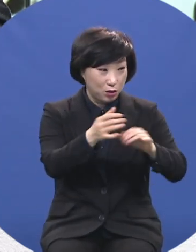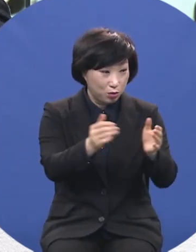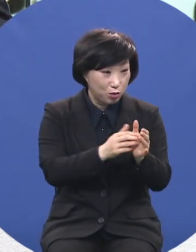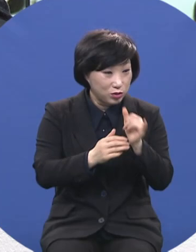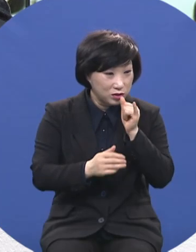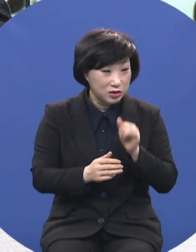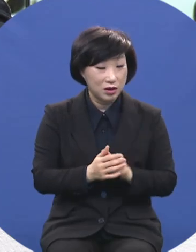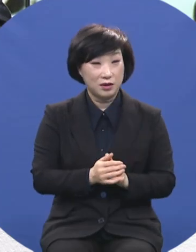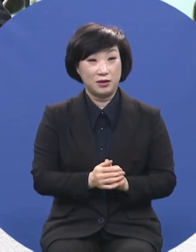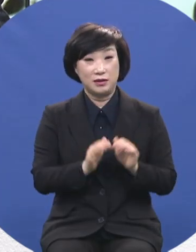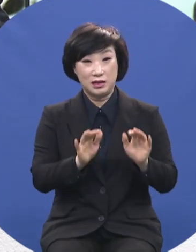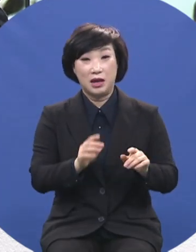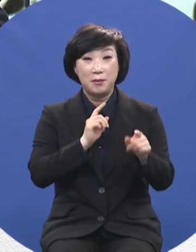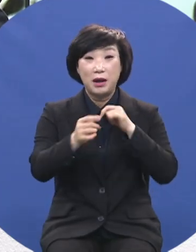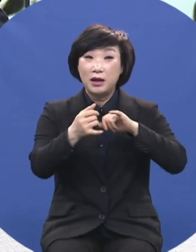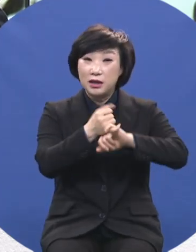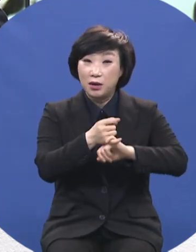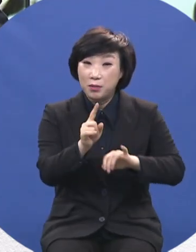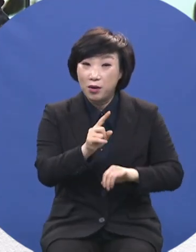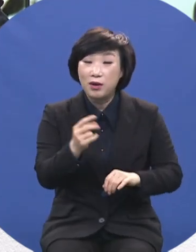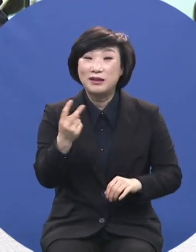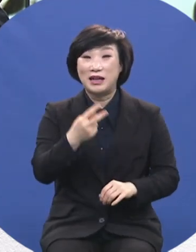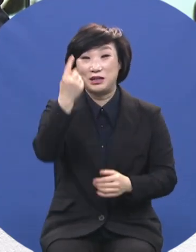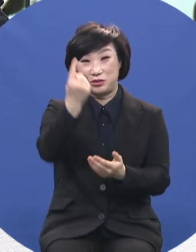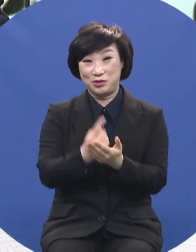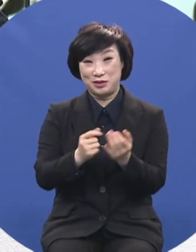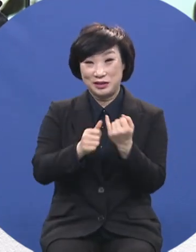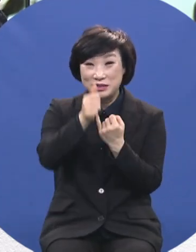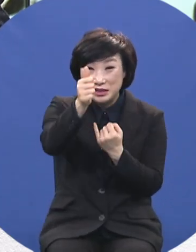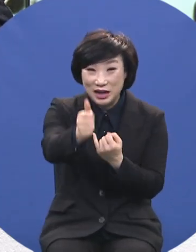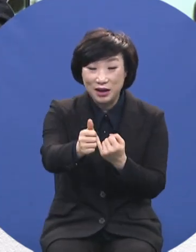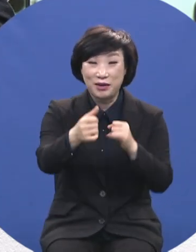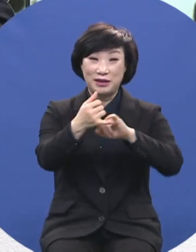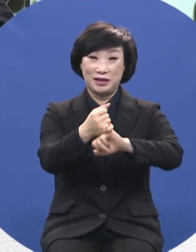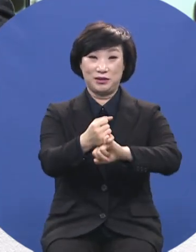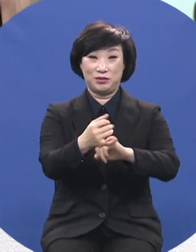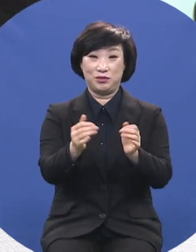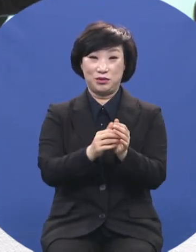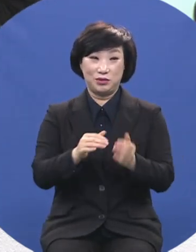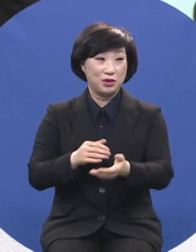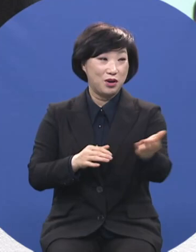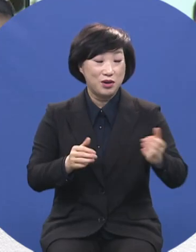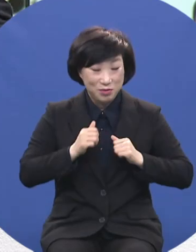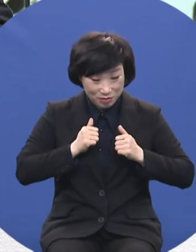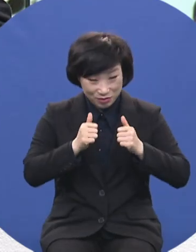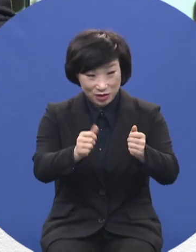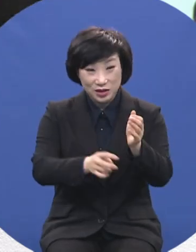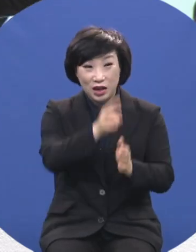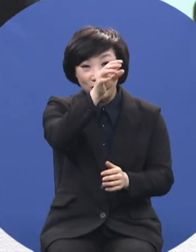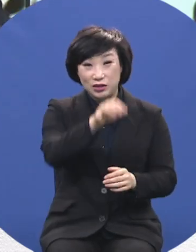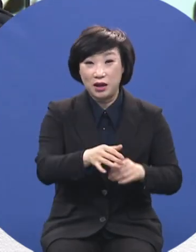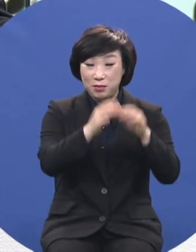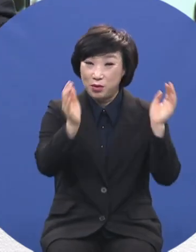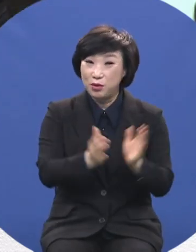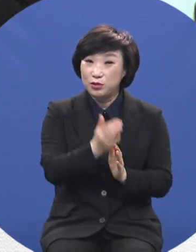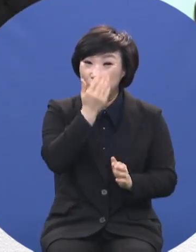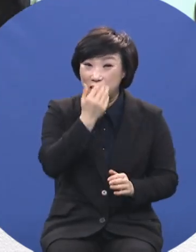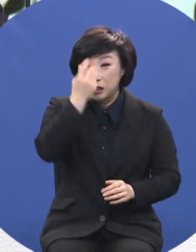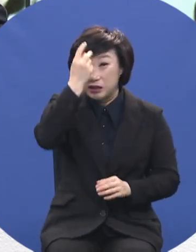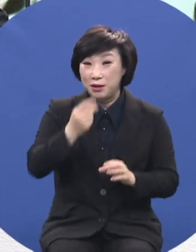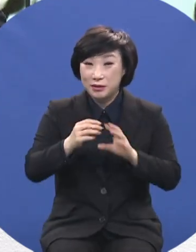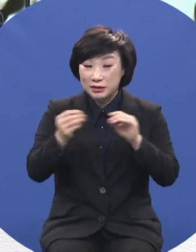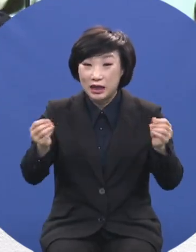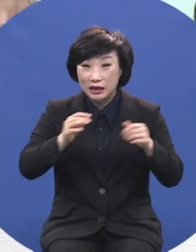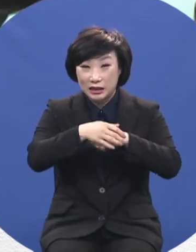언약했잖아. 이 언약은 다시 올 신랑과 언약이야. 너희는 부지런히 예루살렘과 온 유대와